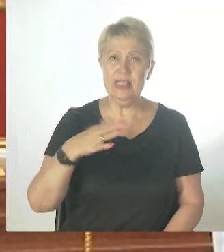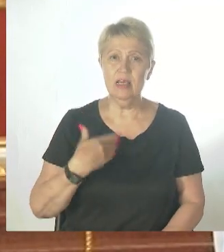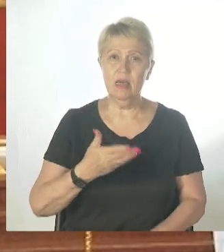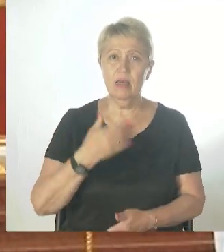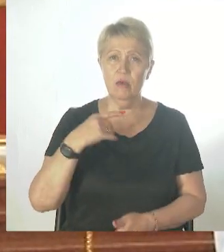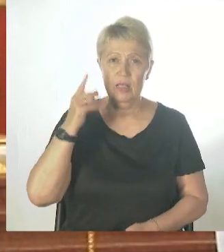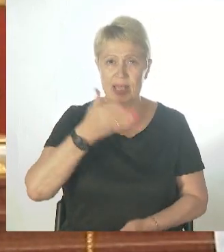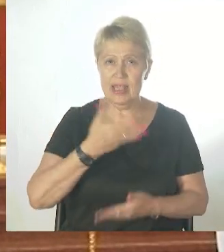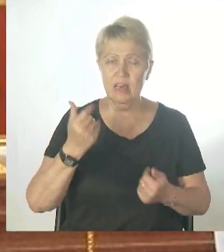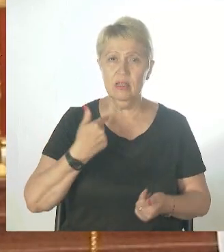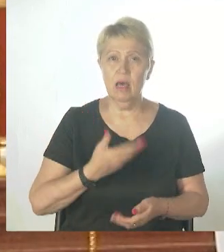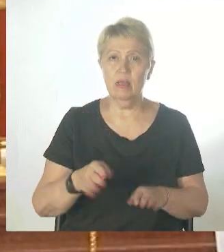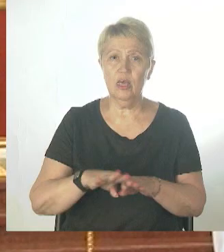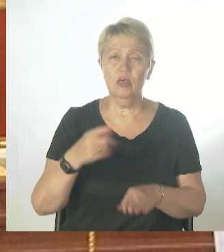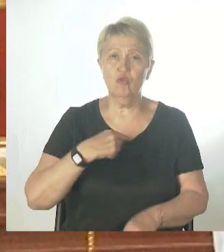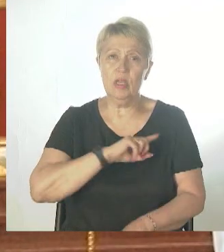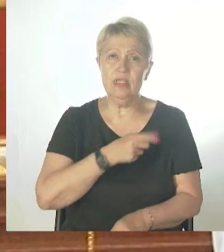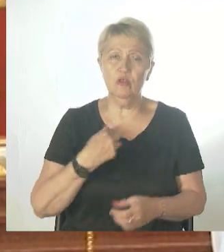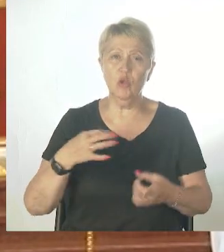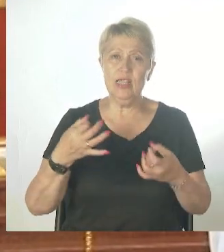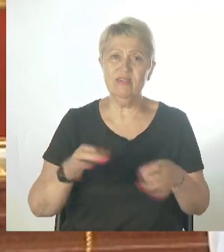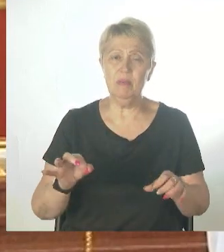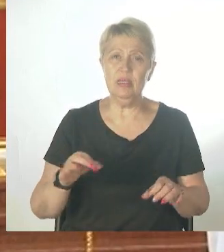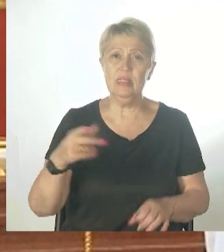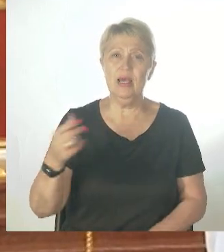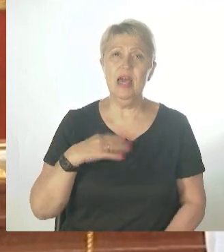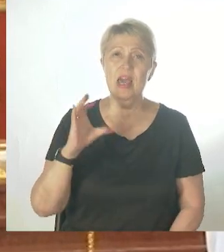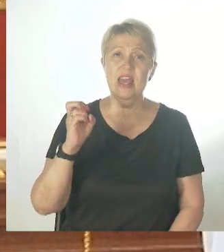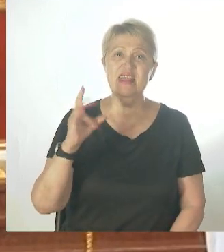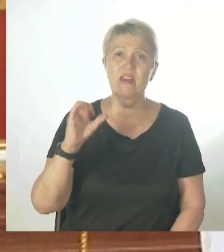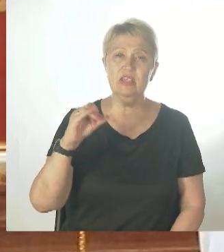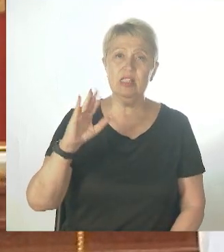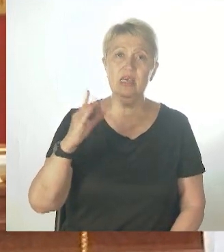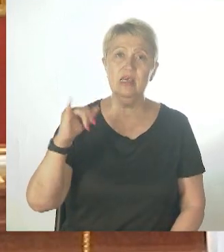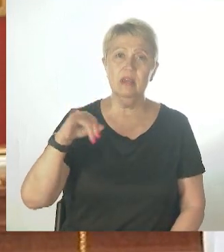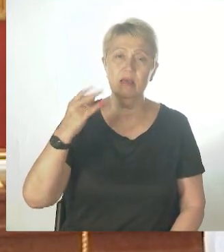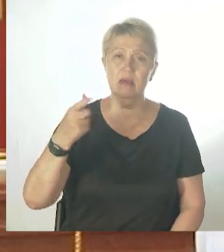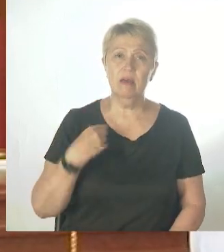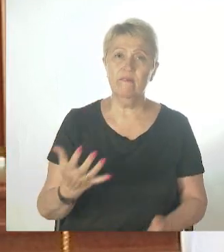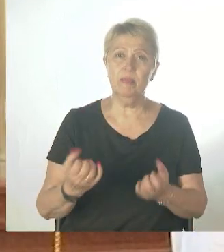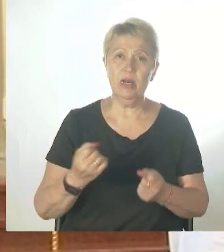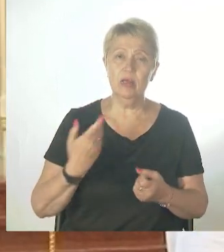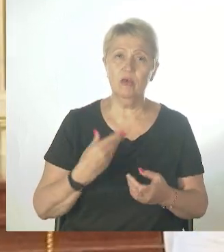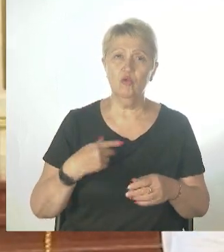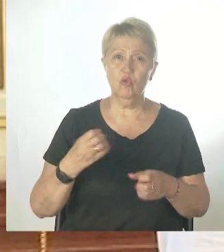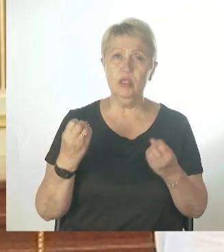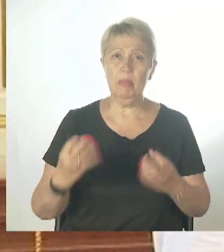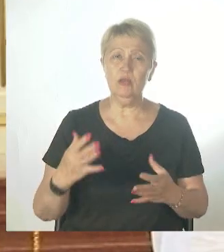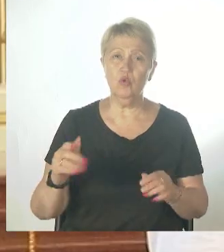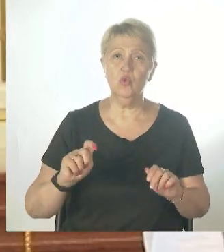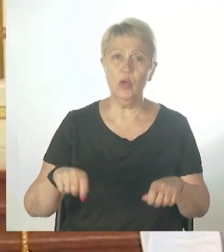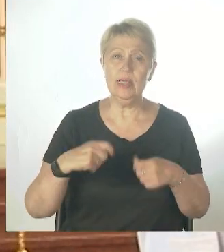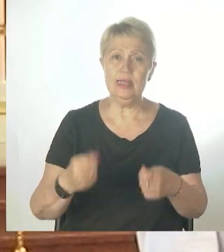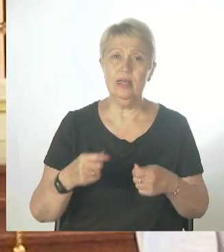освободиться, Александр Невский избирает простую дань и в то же время